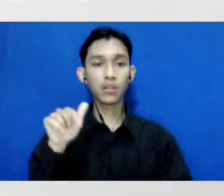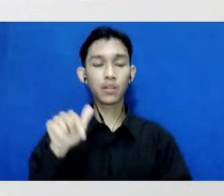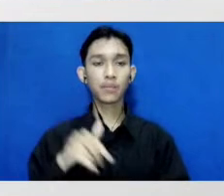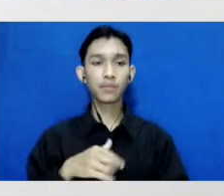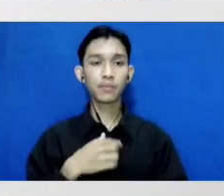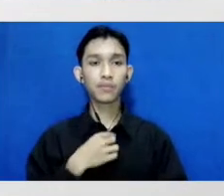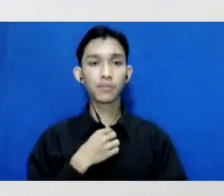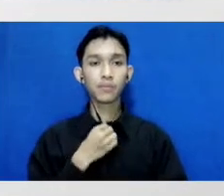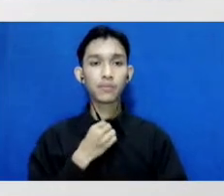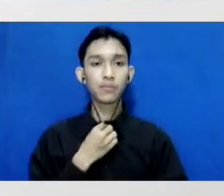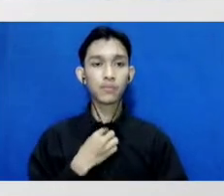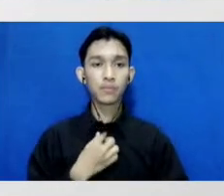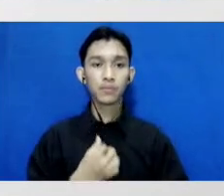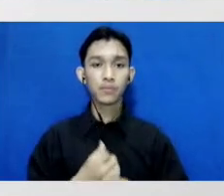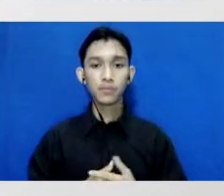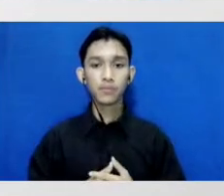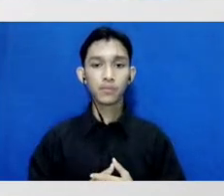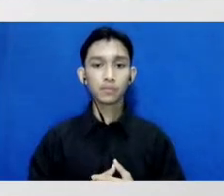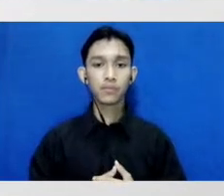Fundamental rights di EU.